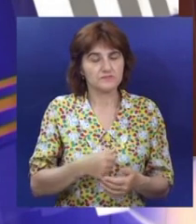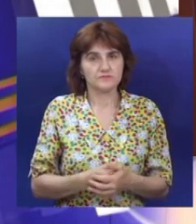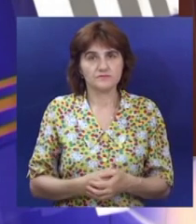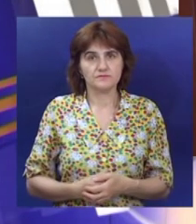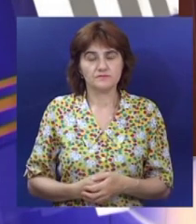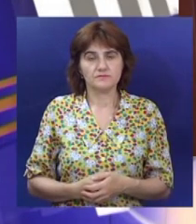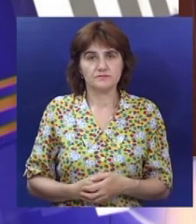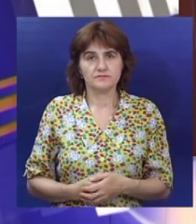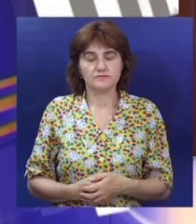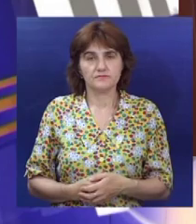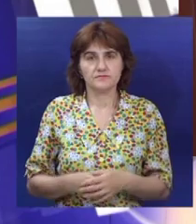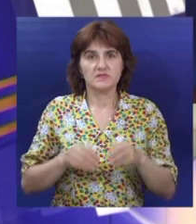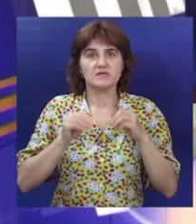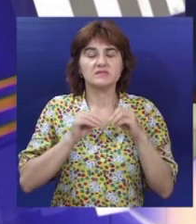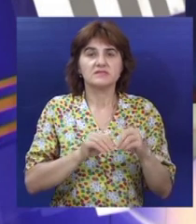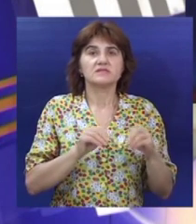gradskom veću.